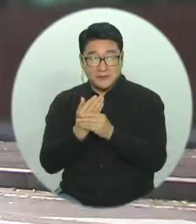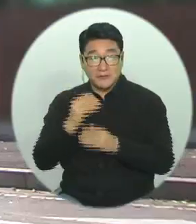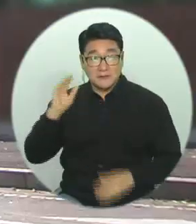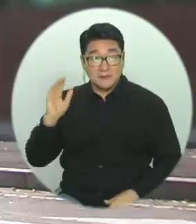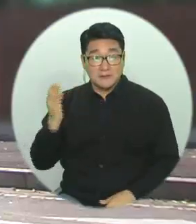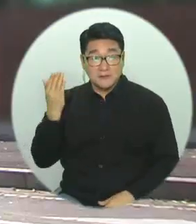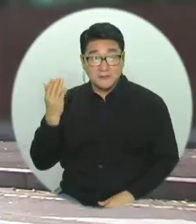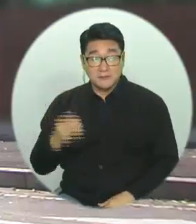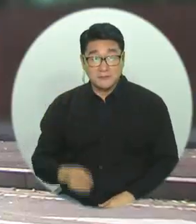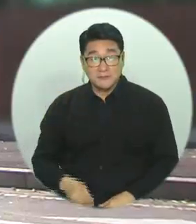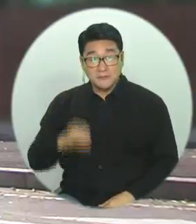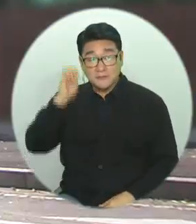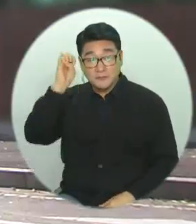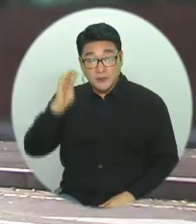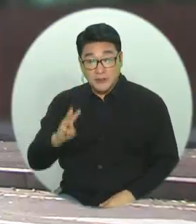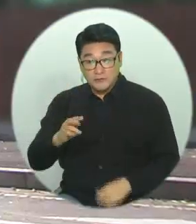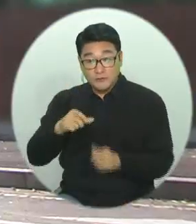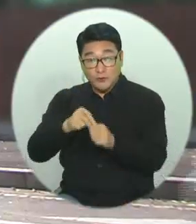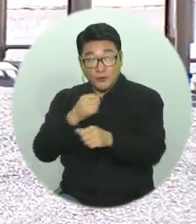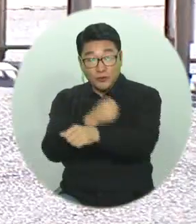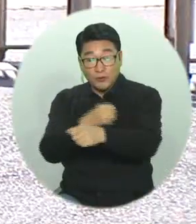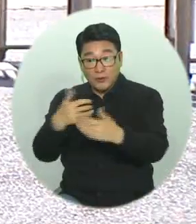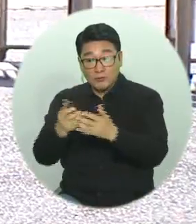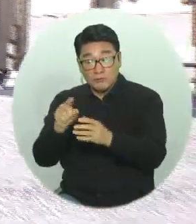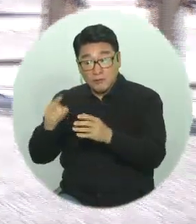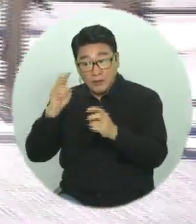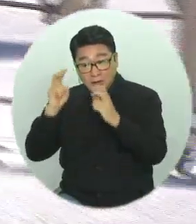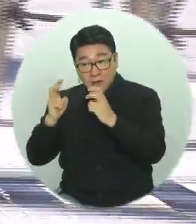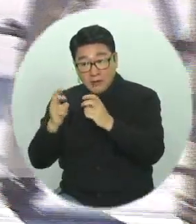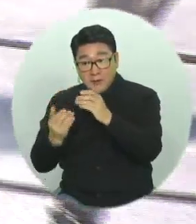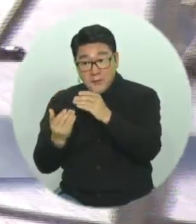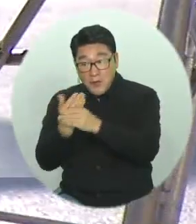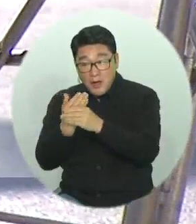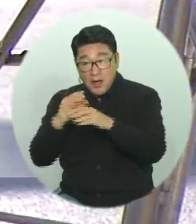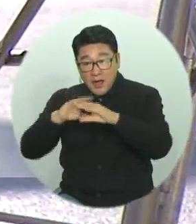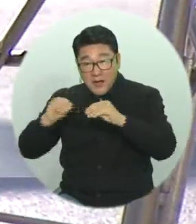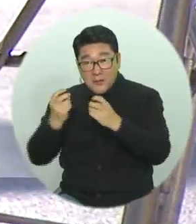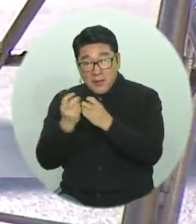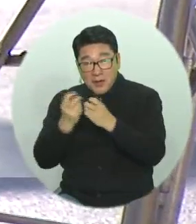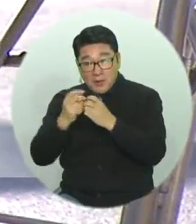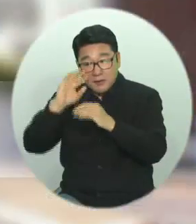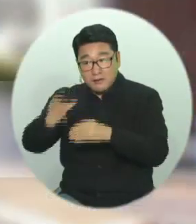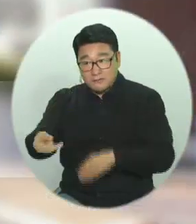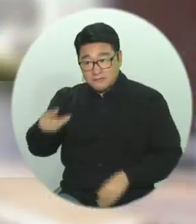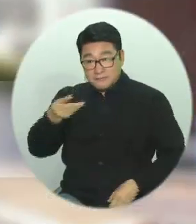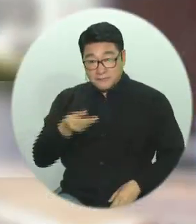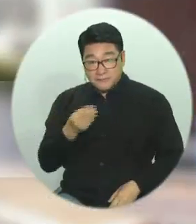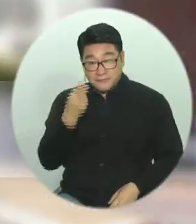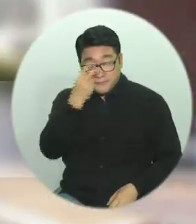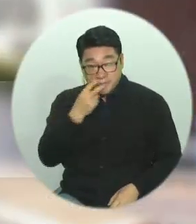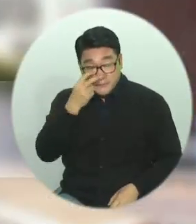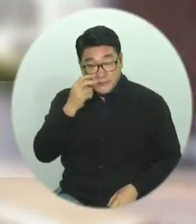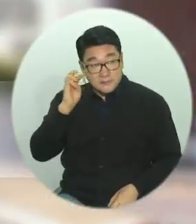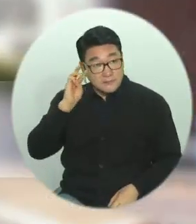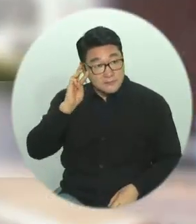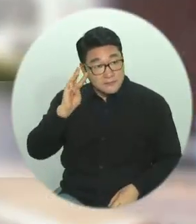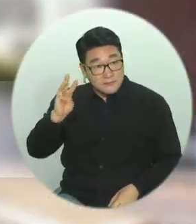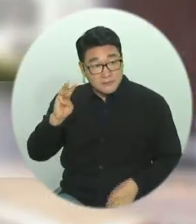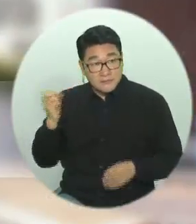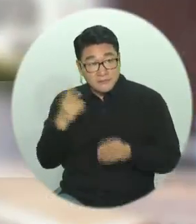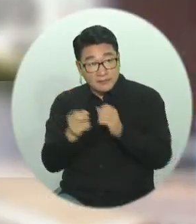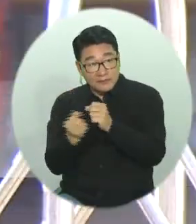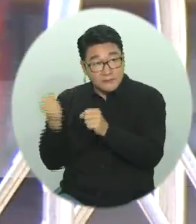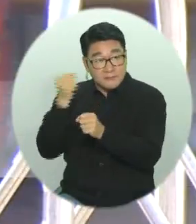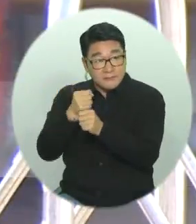전해졌습니다 광주지방 고용노동청은 업체측이 제출한 제발 방지 대책 등을 두고 심사를 벌려 길게는 나을 안의 조업 재계